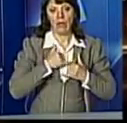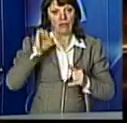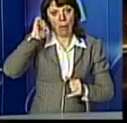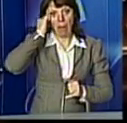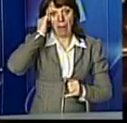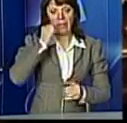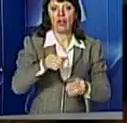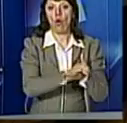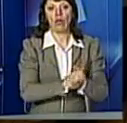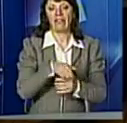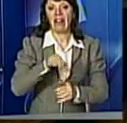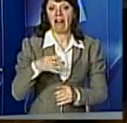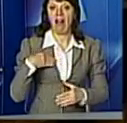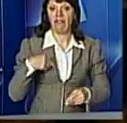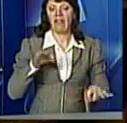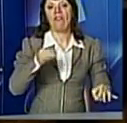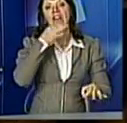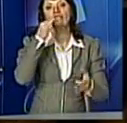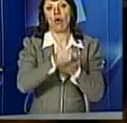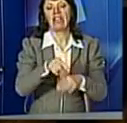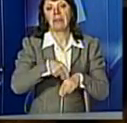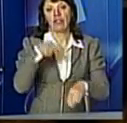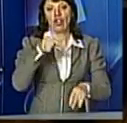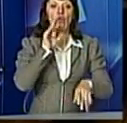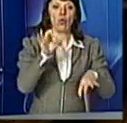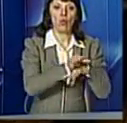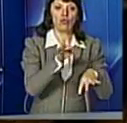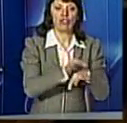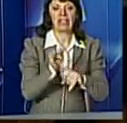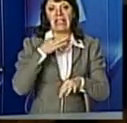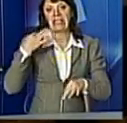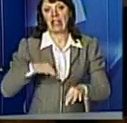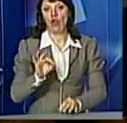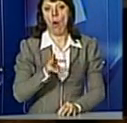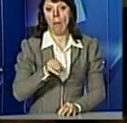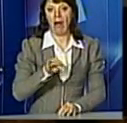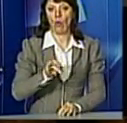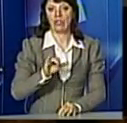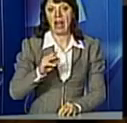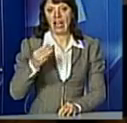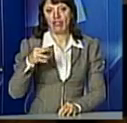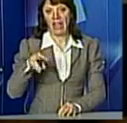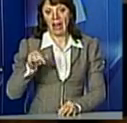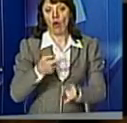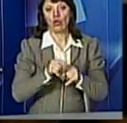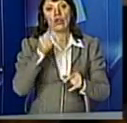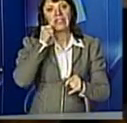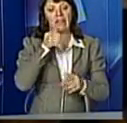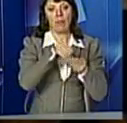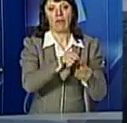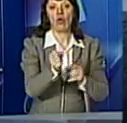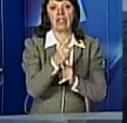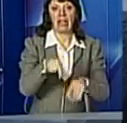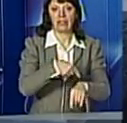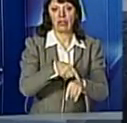пам'яті колектив ТРК Львів висловлює співчуття дружині та сину Омара Узарашвілі котрого завтра поховають об 11